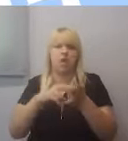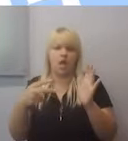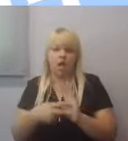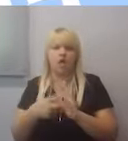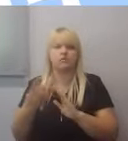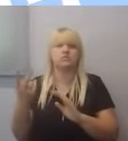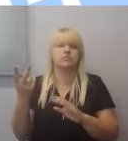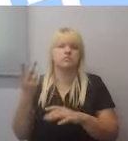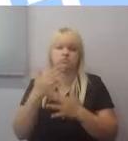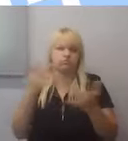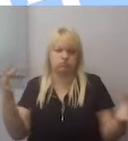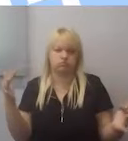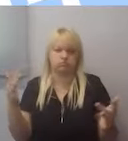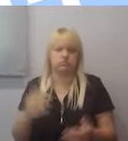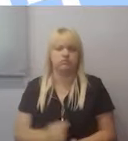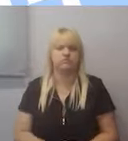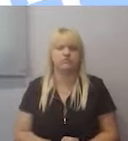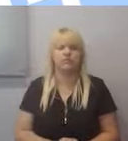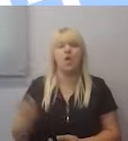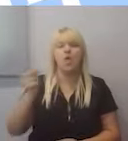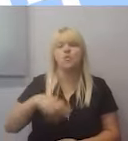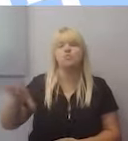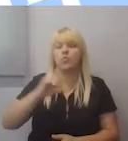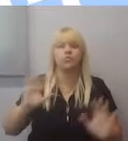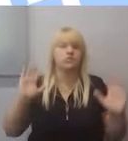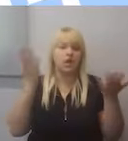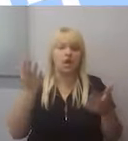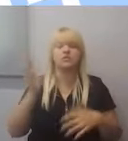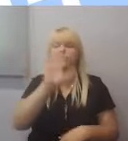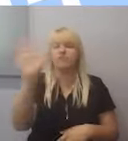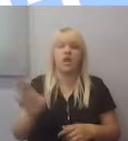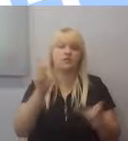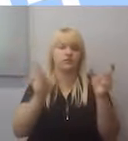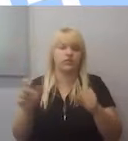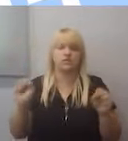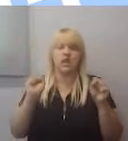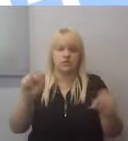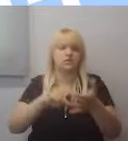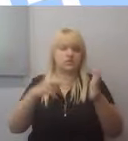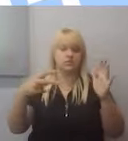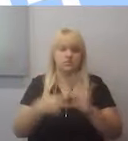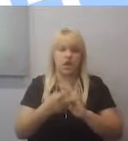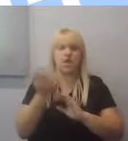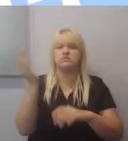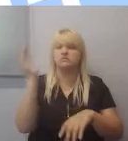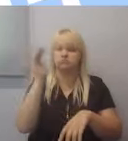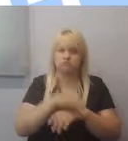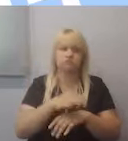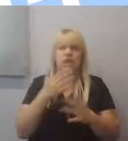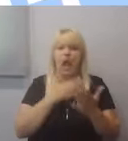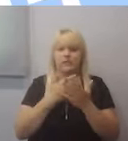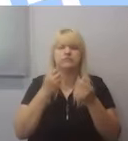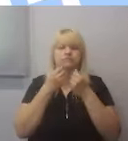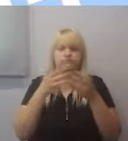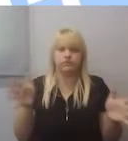plāns un tā tālāk mūsu gadījumā valsts cilvēas aizsardzības plāns viņš nu t tieši netiek aktivizēts jā tiek aktīizē tie tie